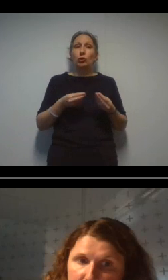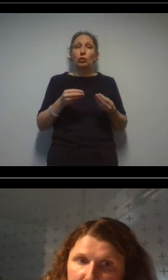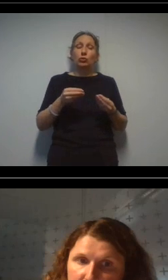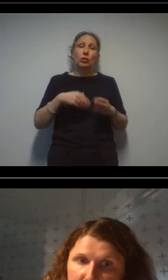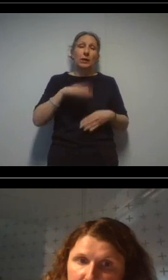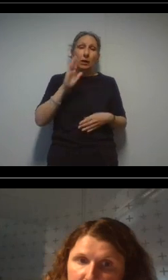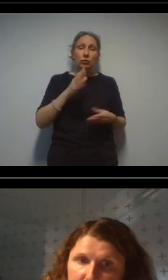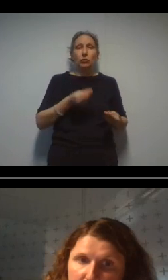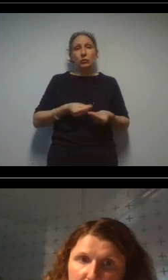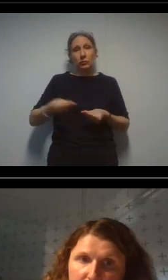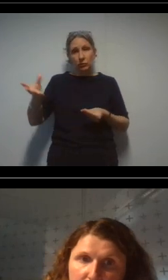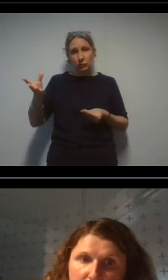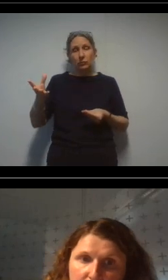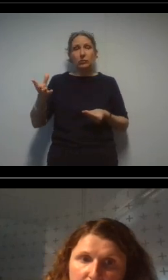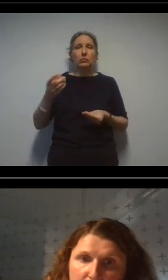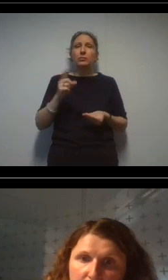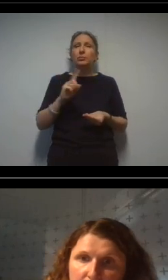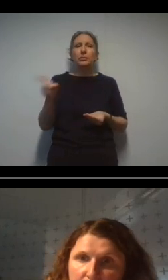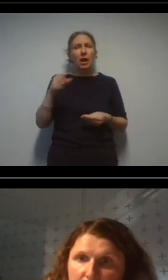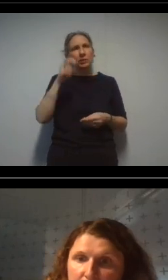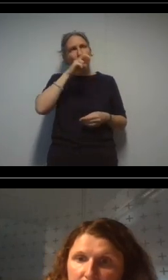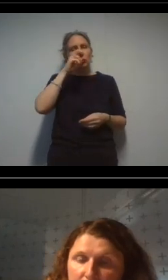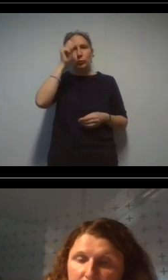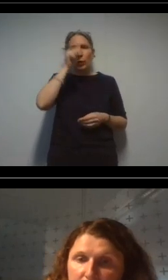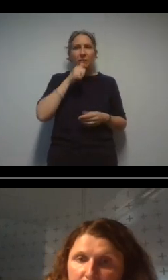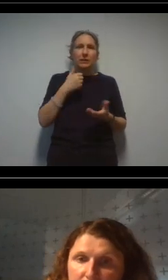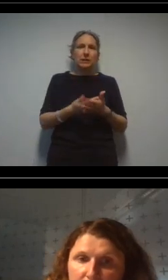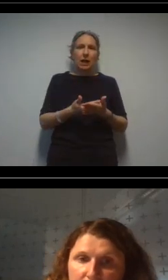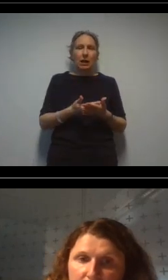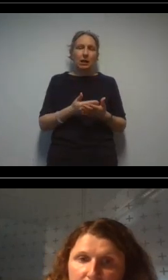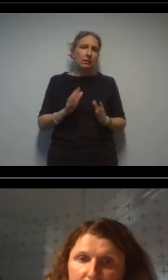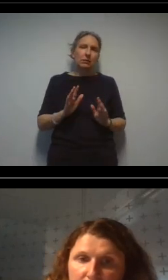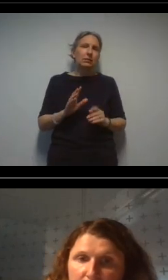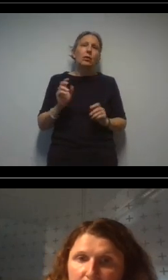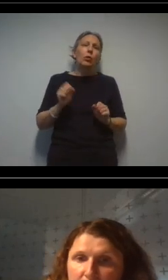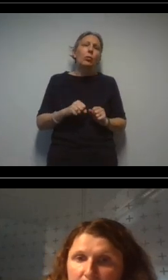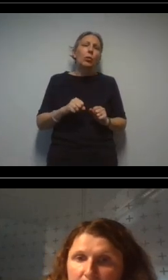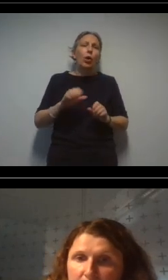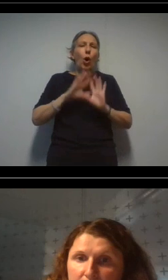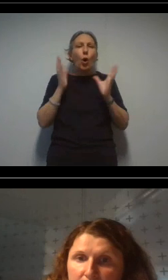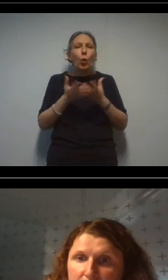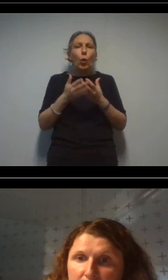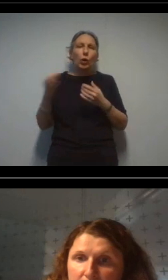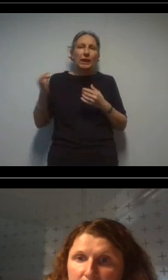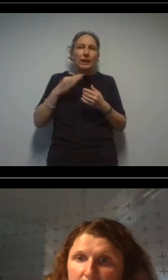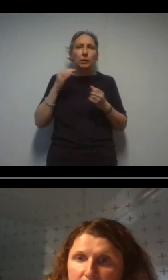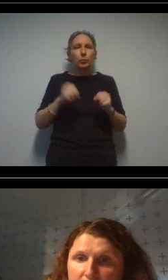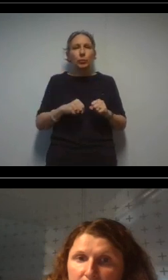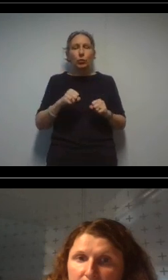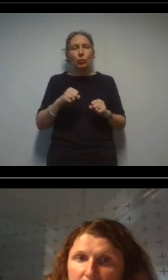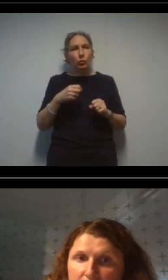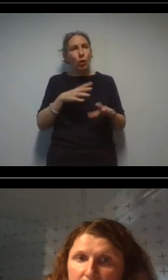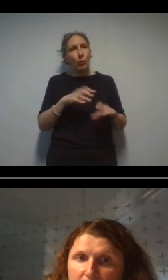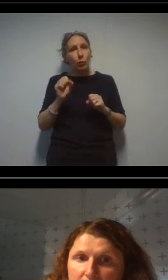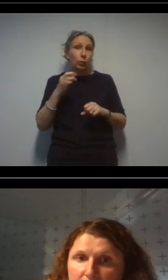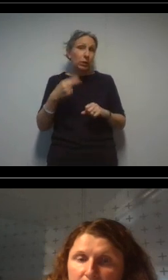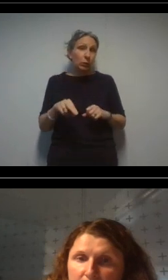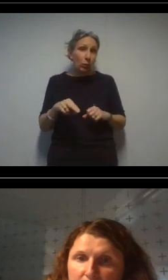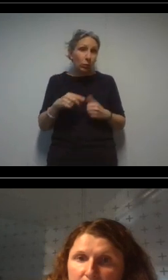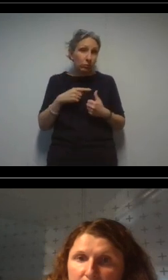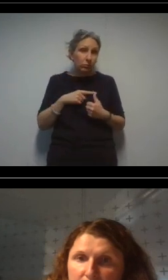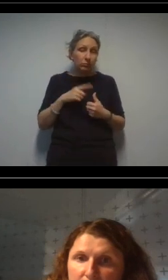profil en CDI en alternant là. Vous pouvez nous donner des tendances, vous pouvez nous dire si vous recrutez ou pas. Voilà, parce que certaines entreprises recrutent plus que